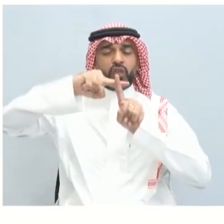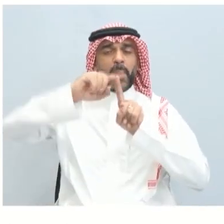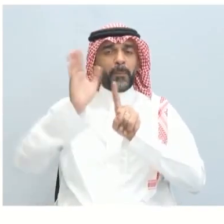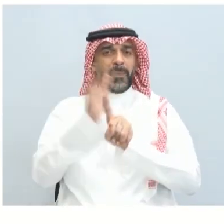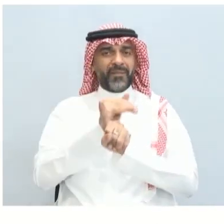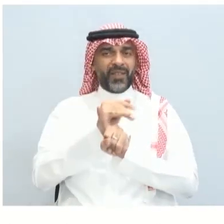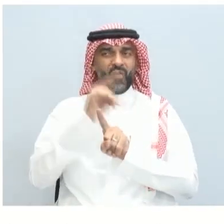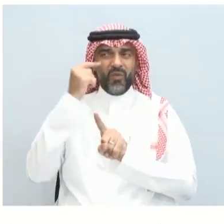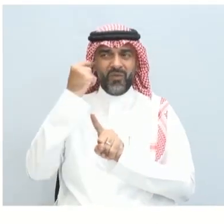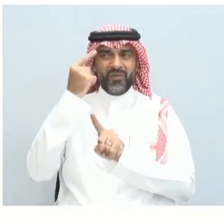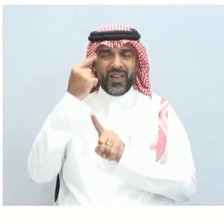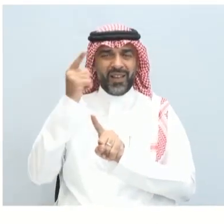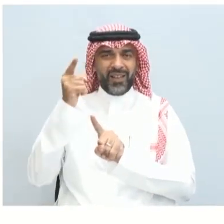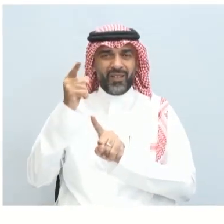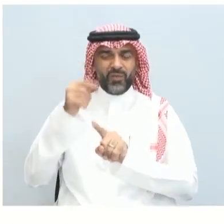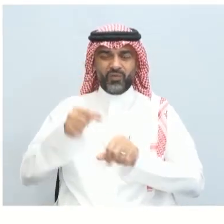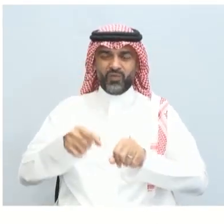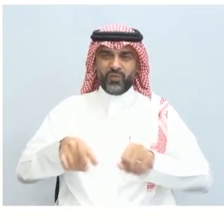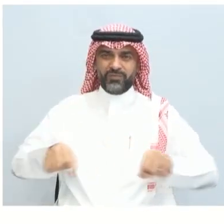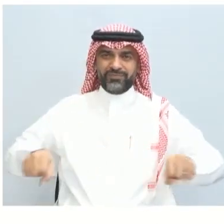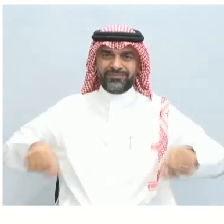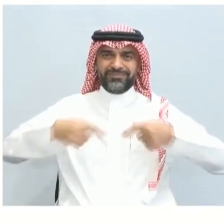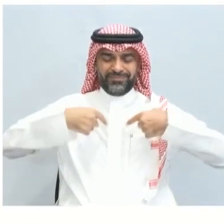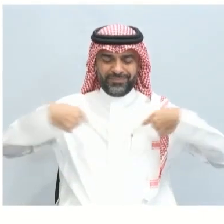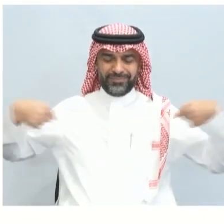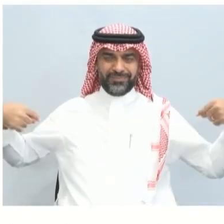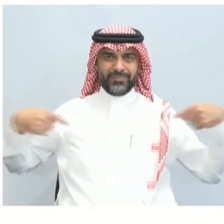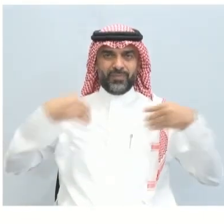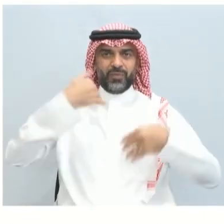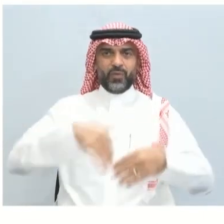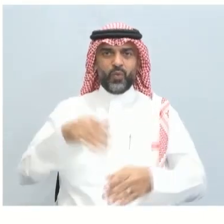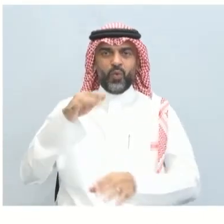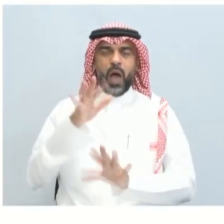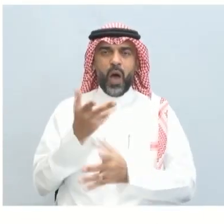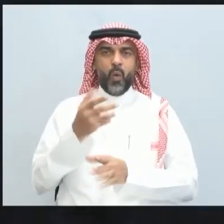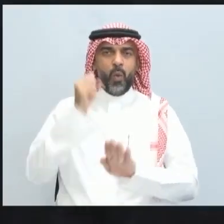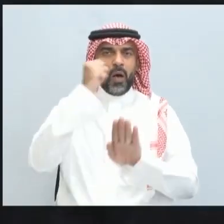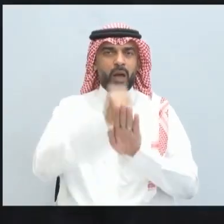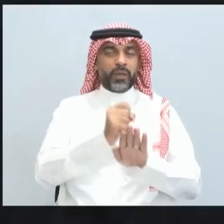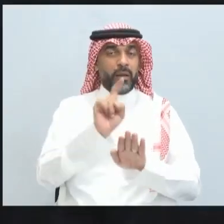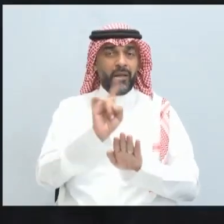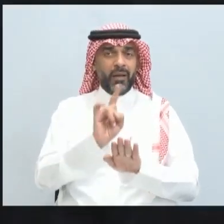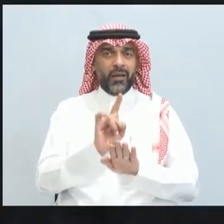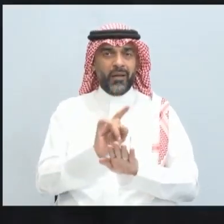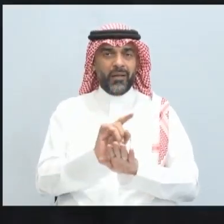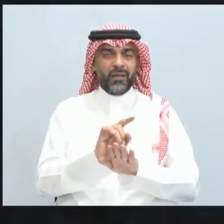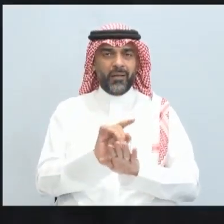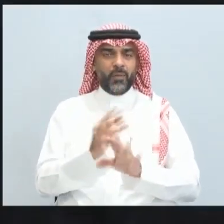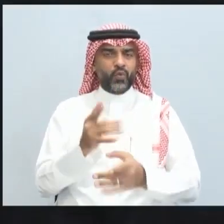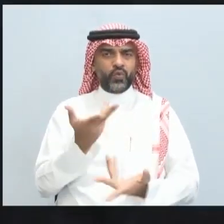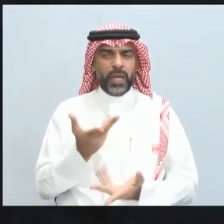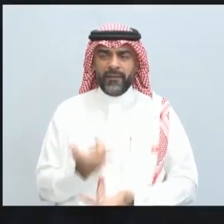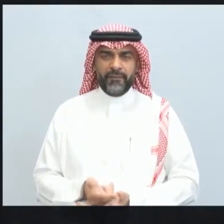ولم يقتل عيسى ابن مريم لم يصلب ولم يقتل بل رفعه